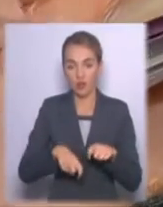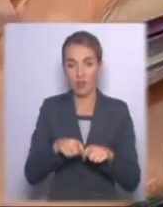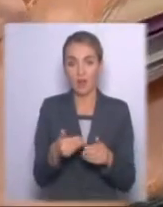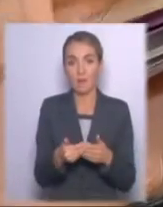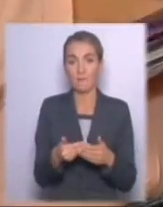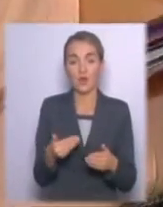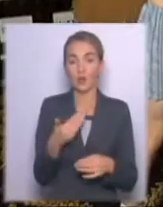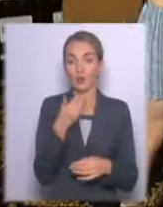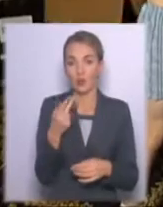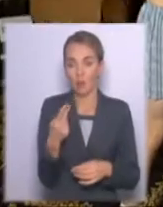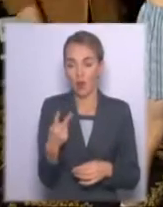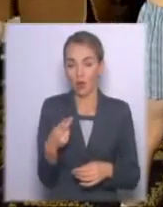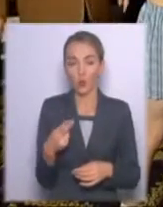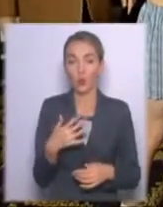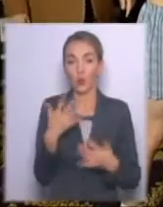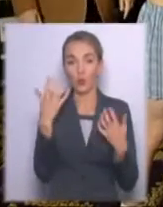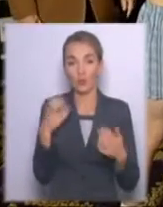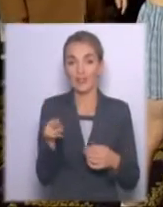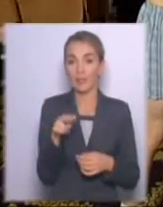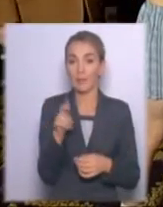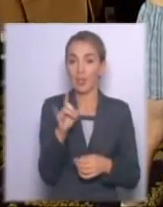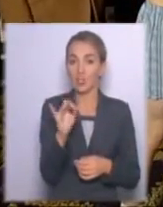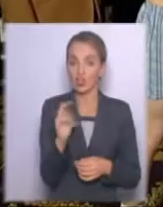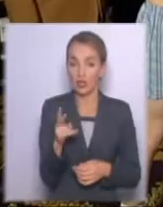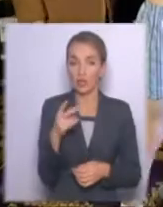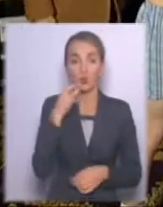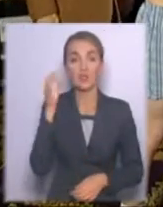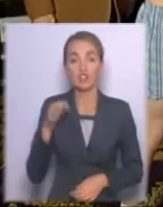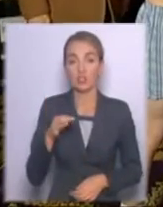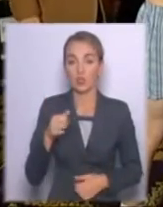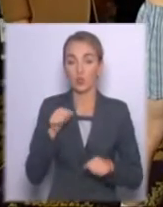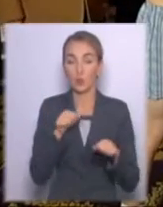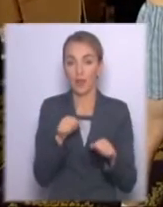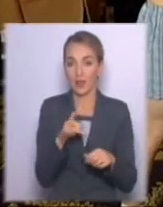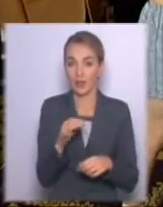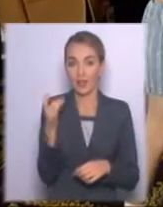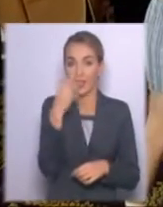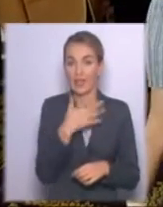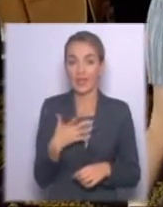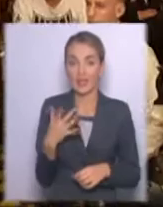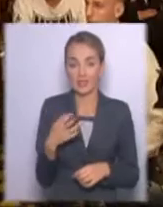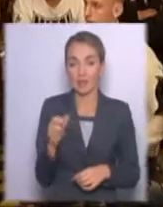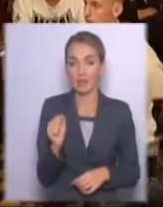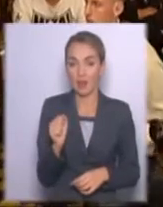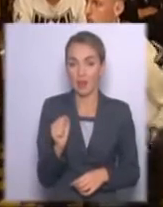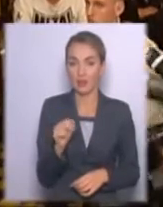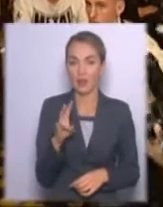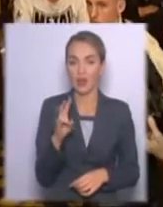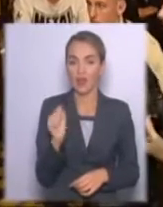пари. Улюбленець української публіки Денис Берінчик та його досвідчений суперник, нігерієць з Амстердама Інносента